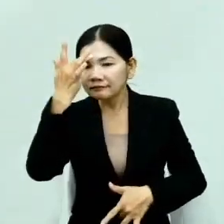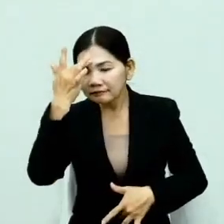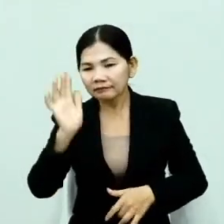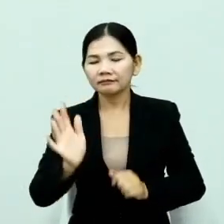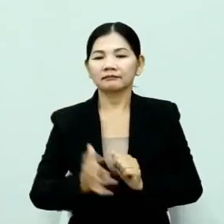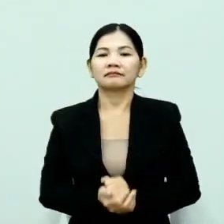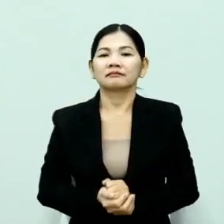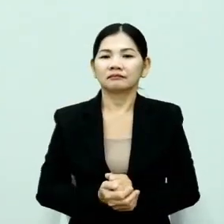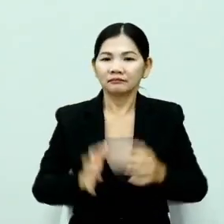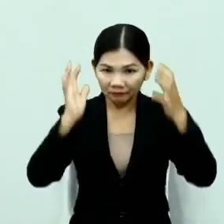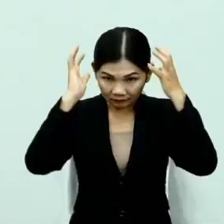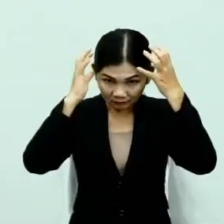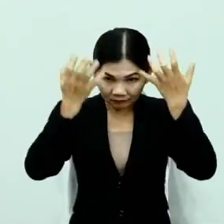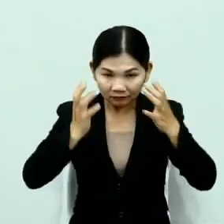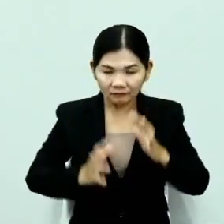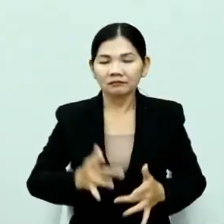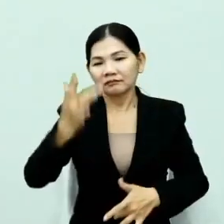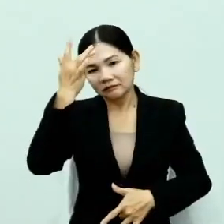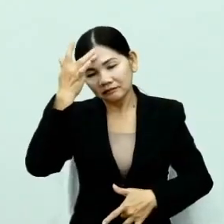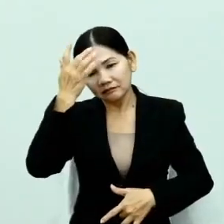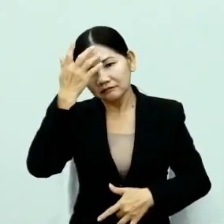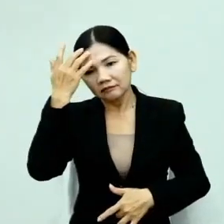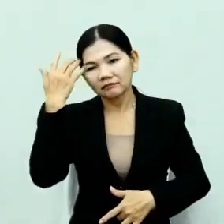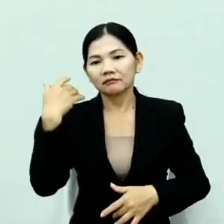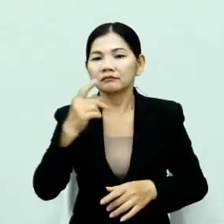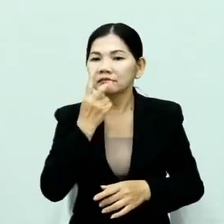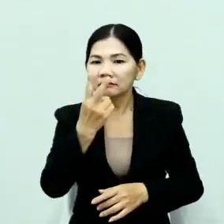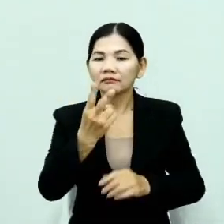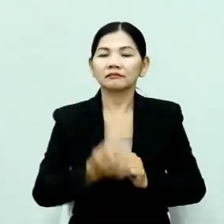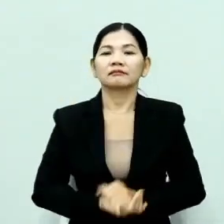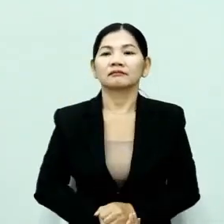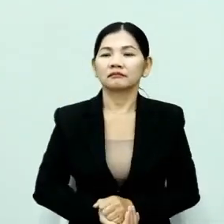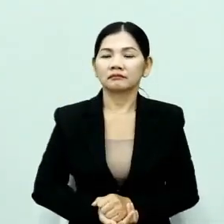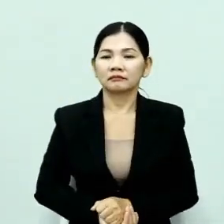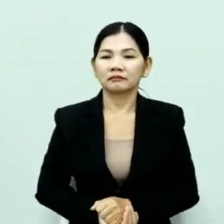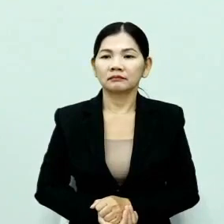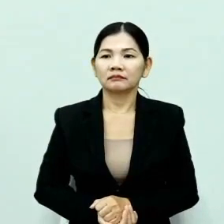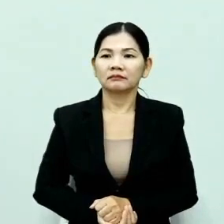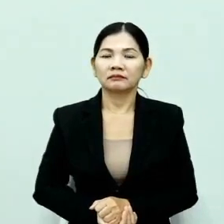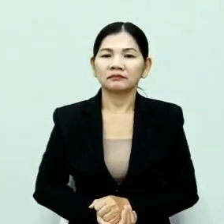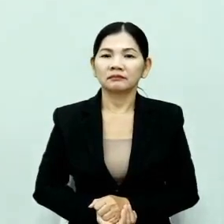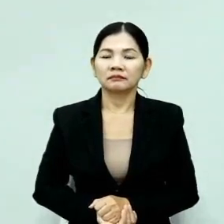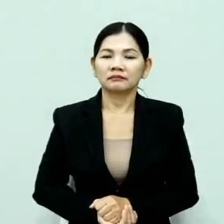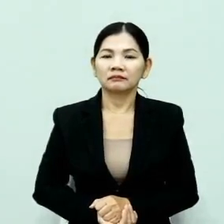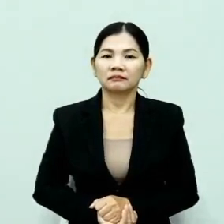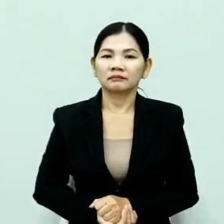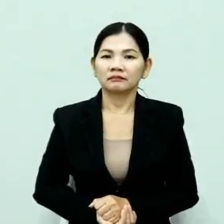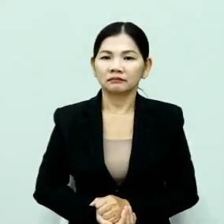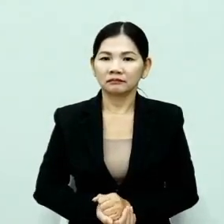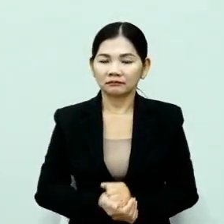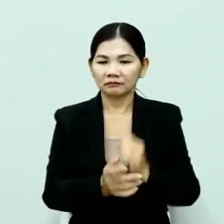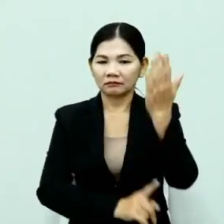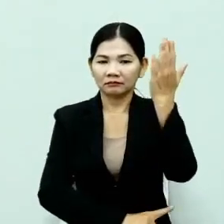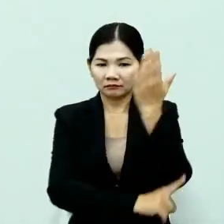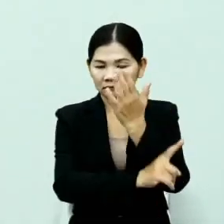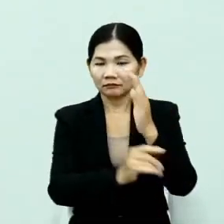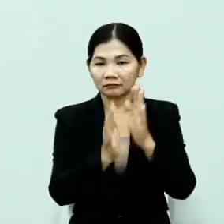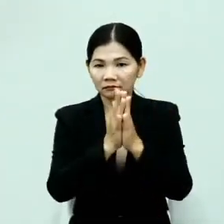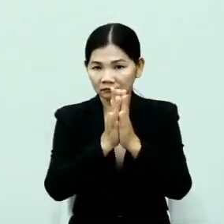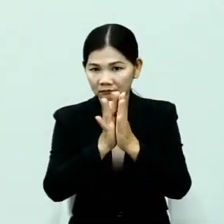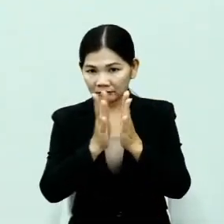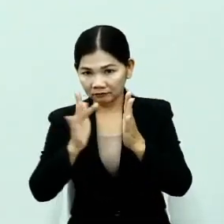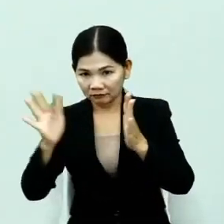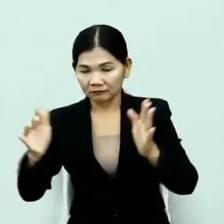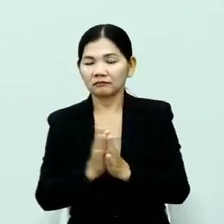Chà, sạch tàu nè chứ con nó. Hãy con khai ai tiết con. Khởi đám chân. Dám cứ nơi khả nông bởi